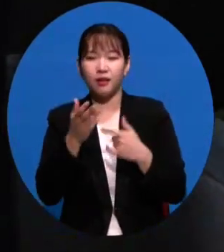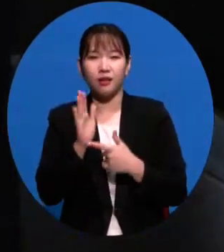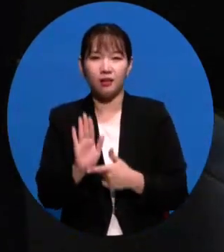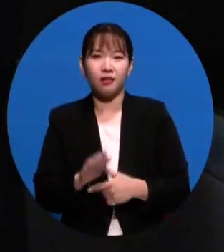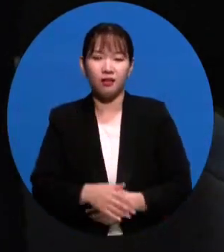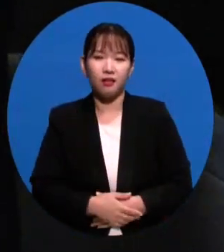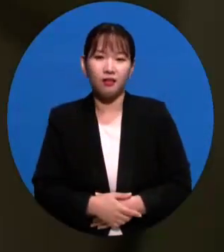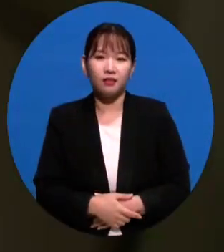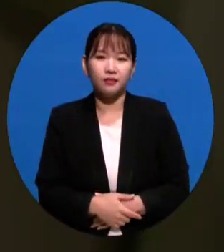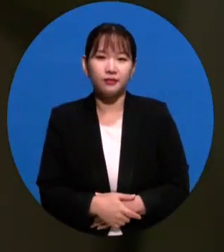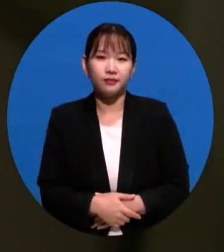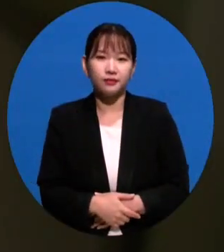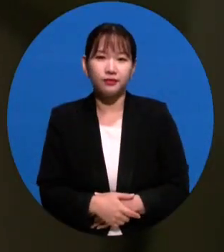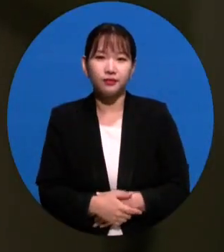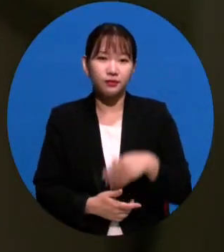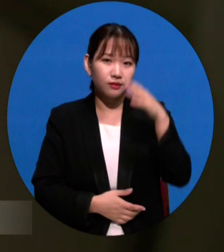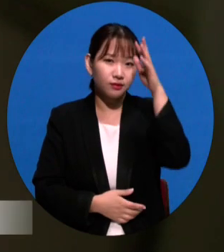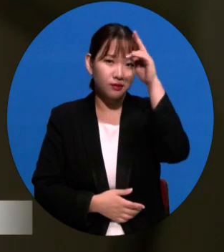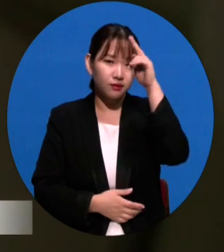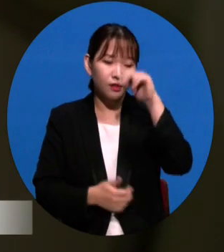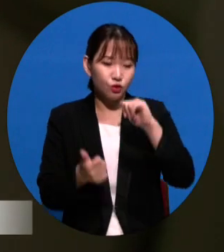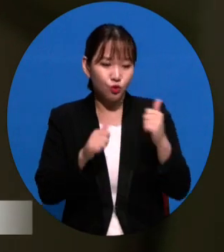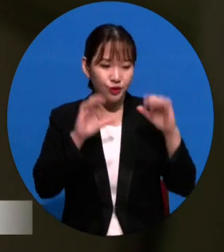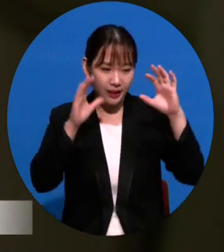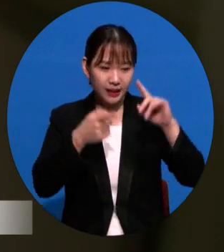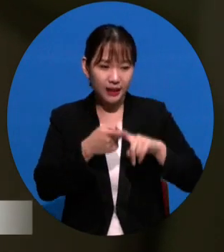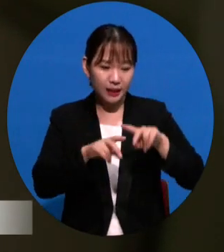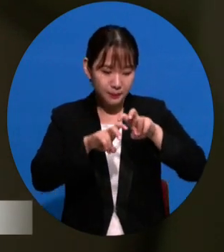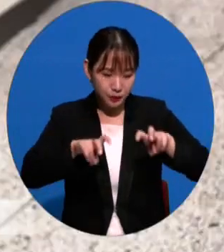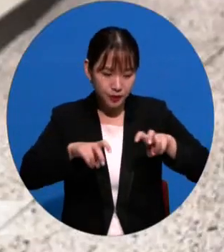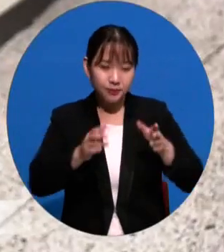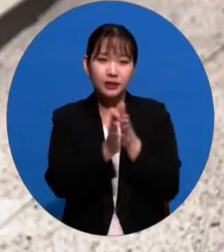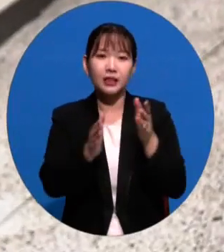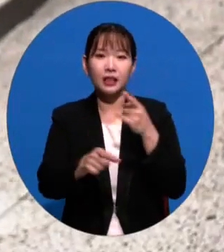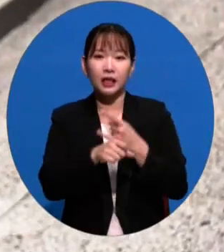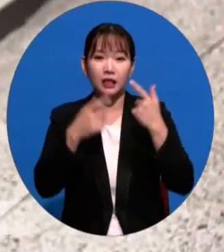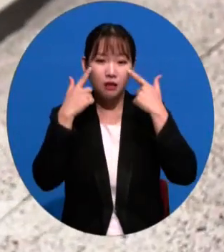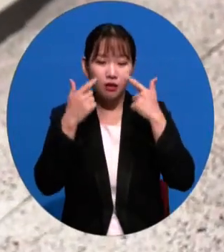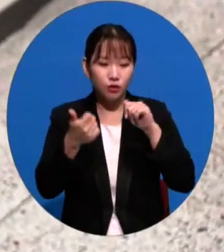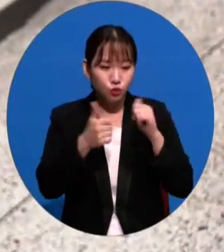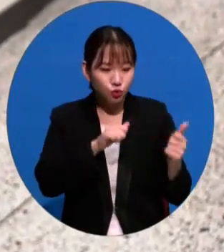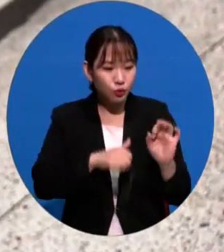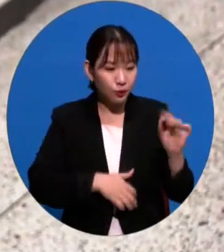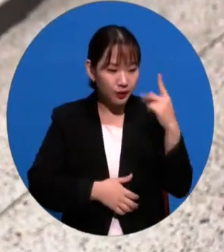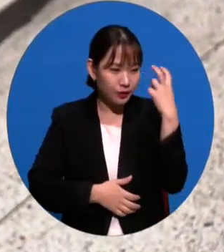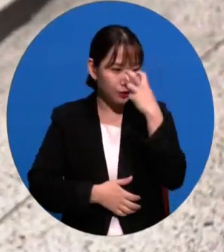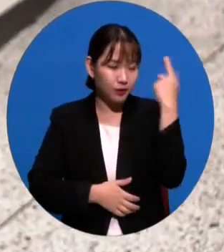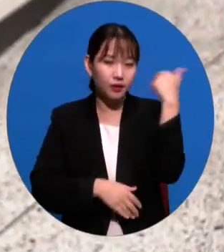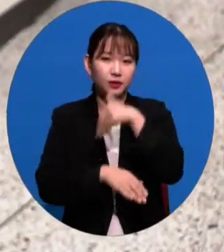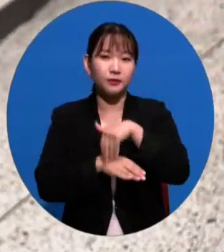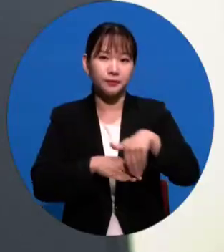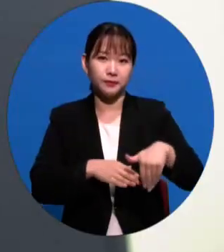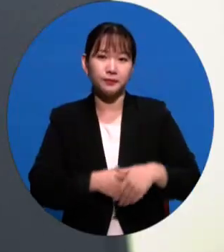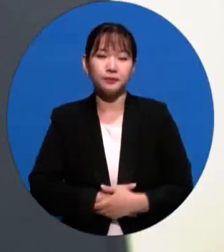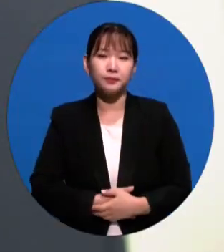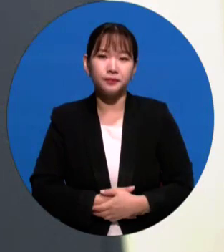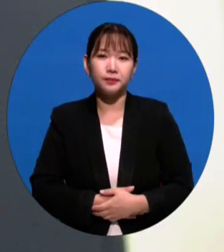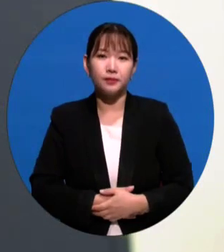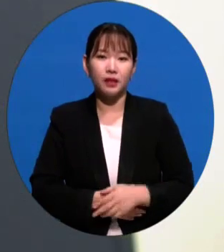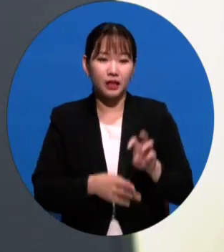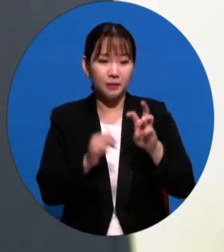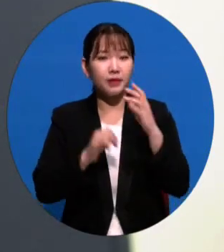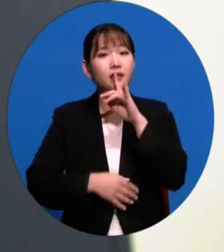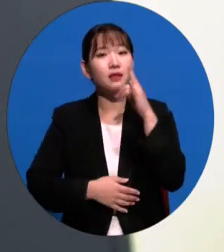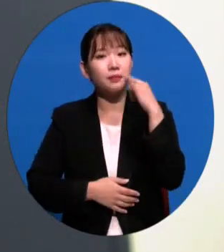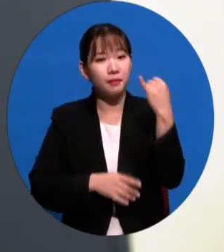예. 경찰은 숨진 아이에 대한 부검을 실시해 정확한 사망 원인을 조사할 예정인 가운데